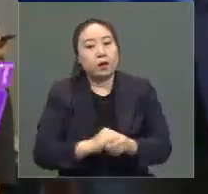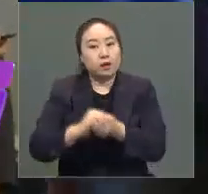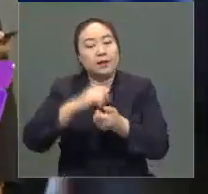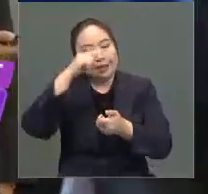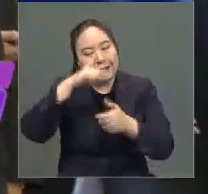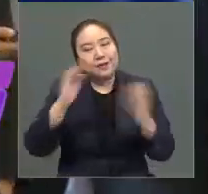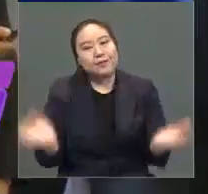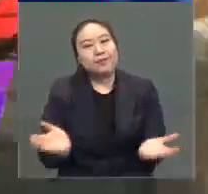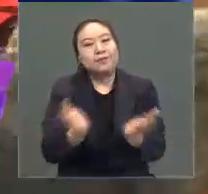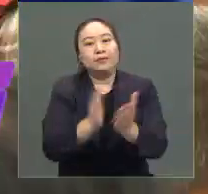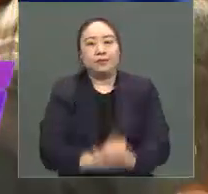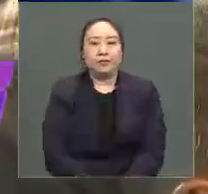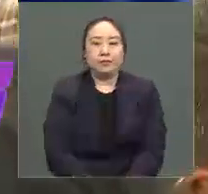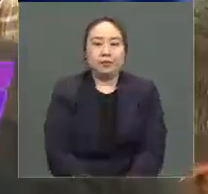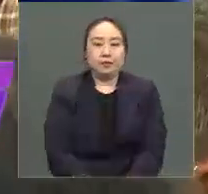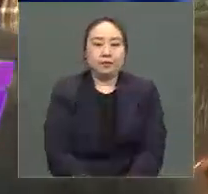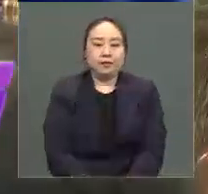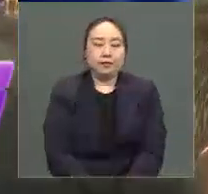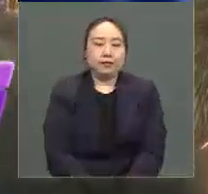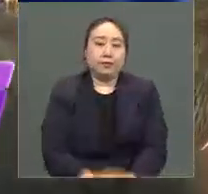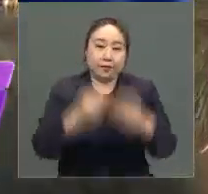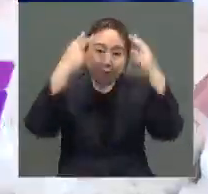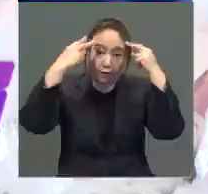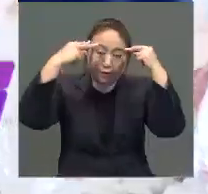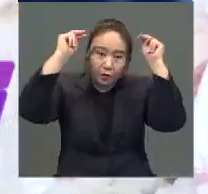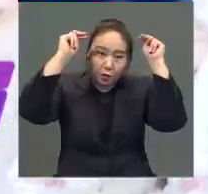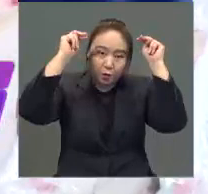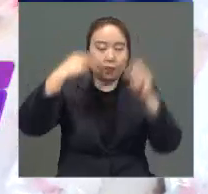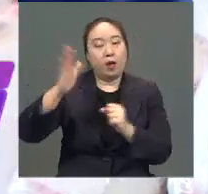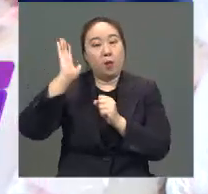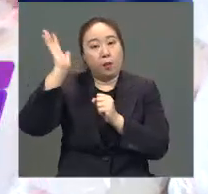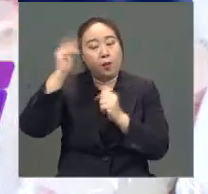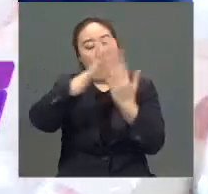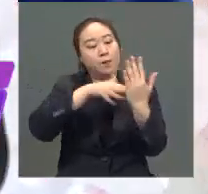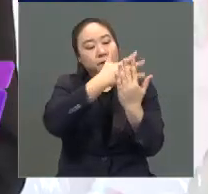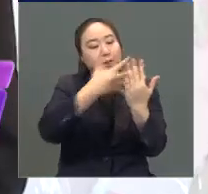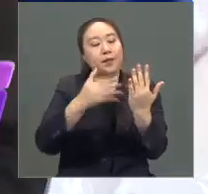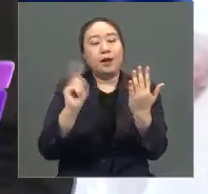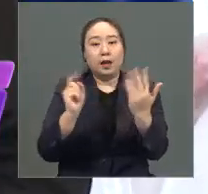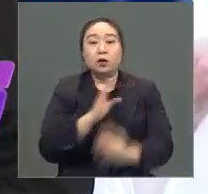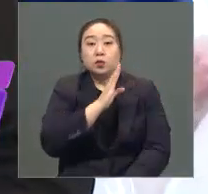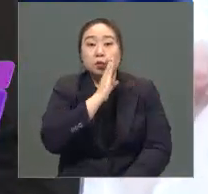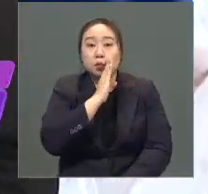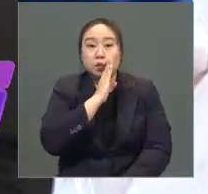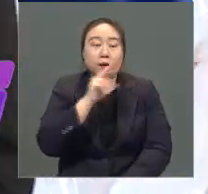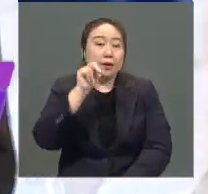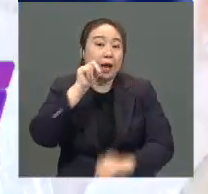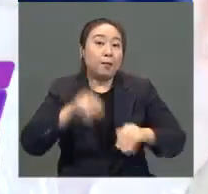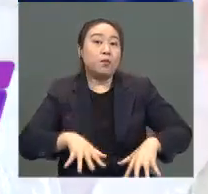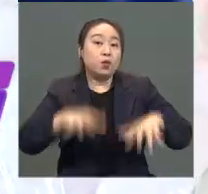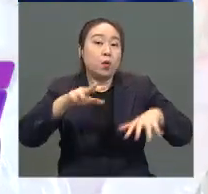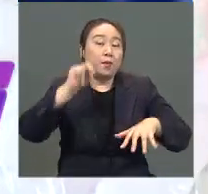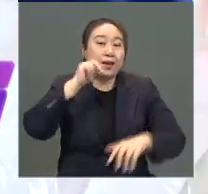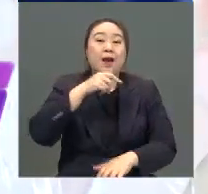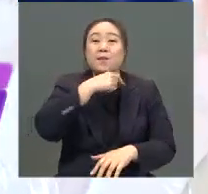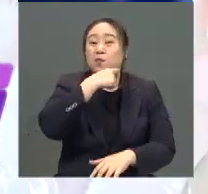สร้างชาติค่ะ ท่านนายกรัฐมนตรียังได้กล่าวให้นโยบายด้วยนะคะว่าหากจะแก้ไขปัญหาน้ำท่วมน้ำ